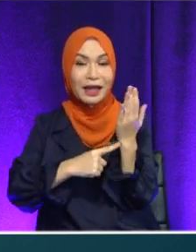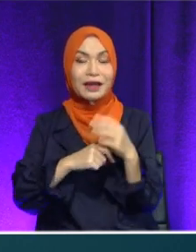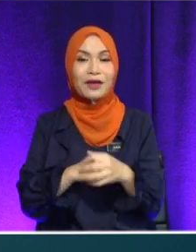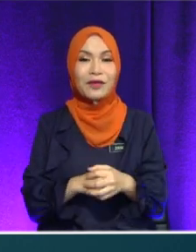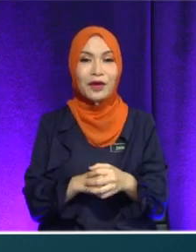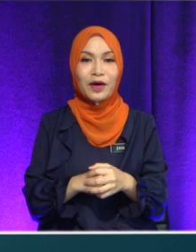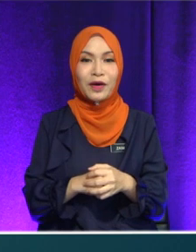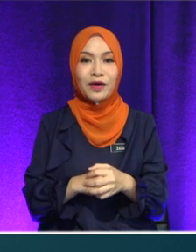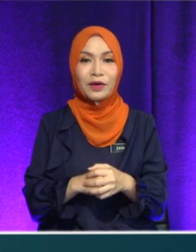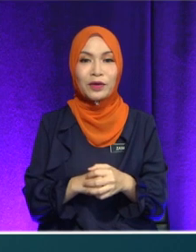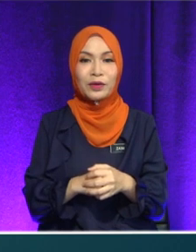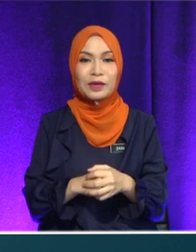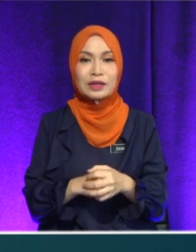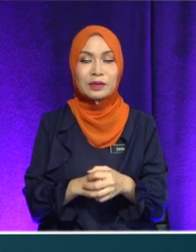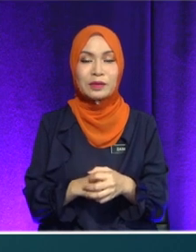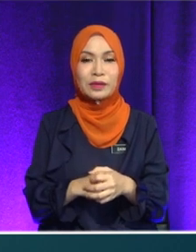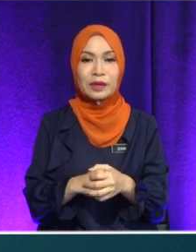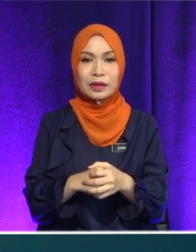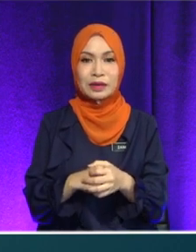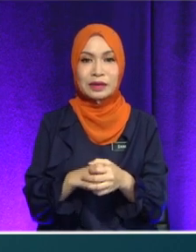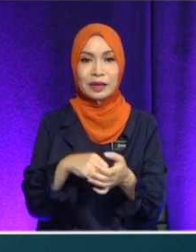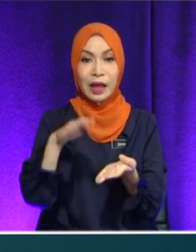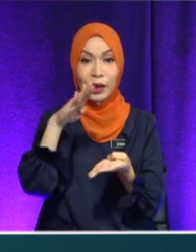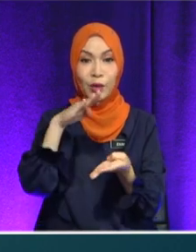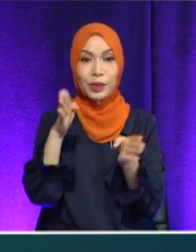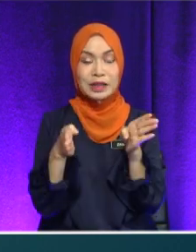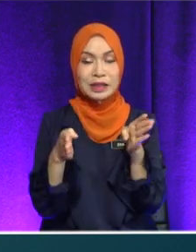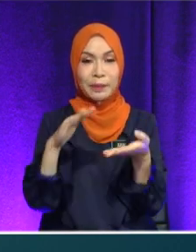tahun 1912 cat minyak dan juga collace